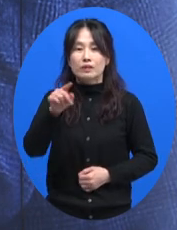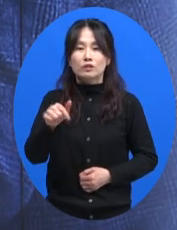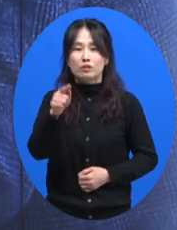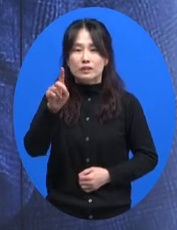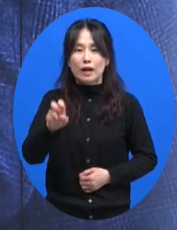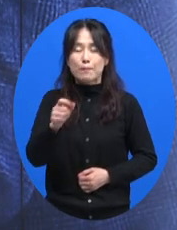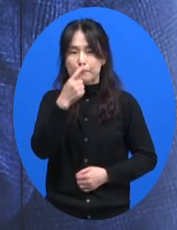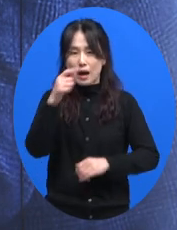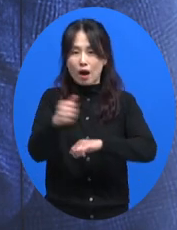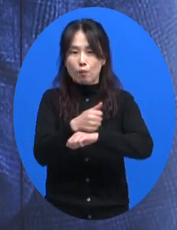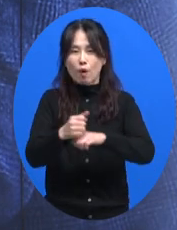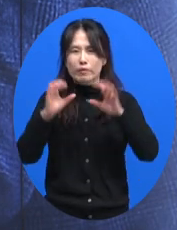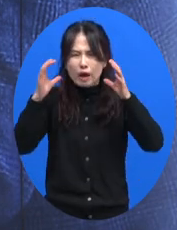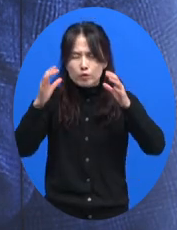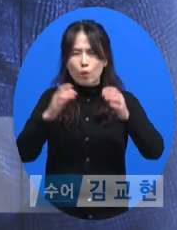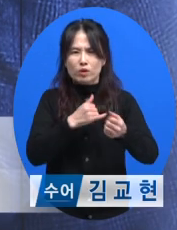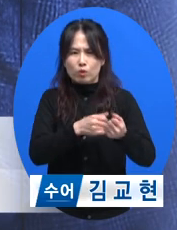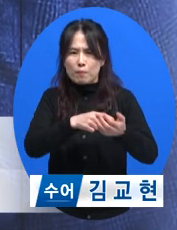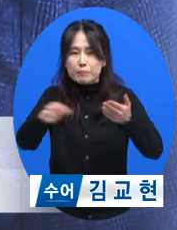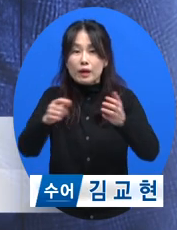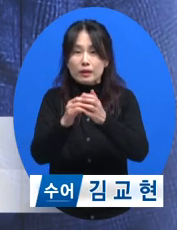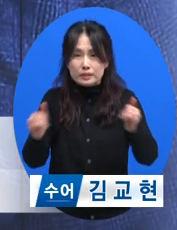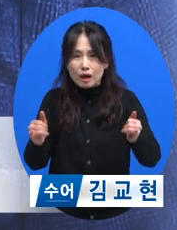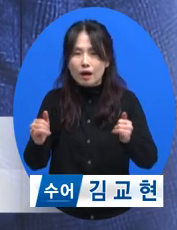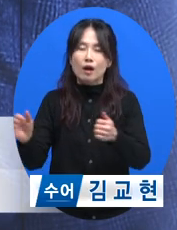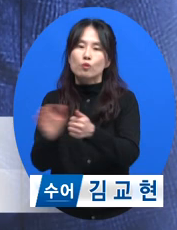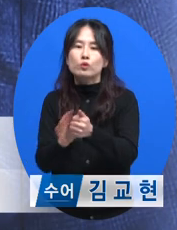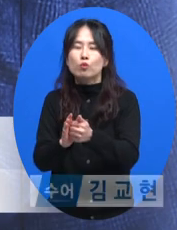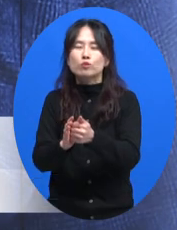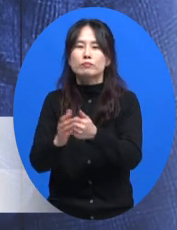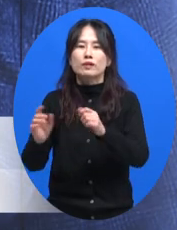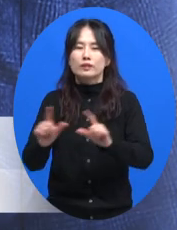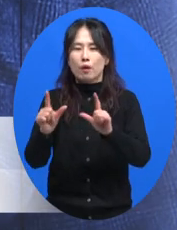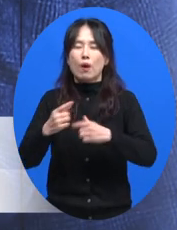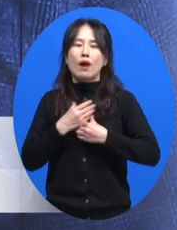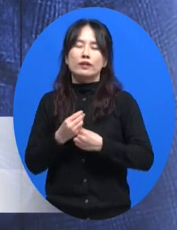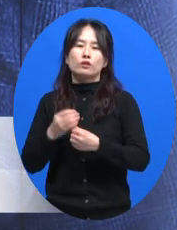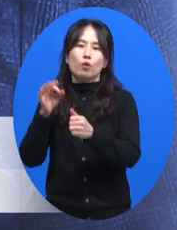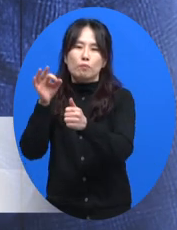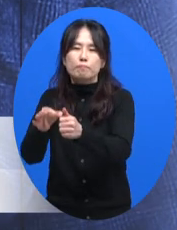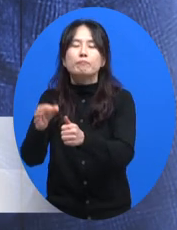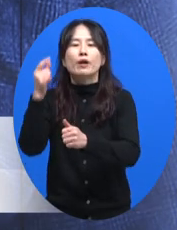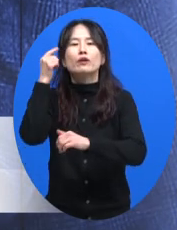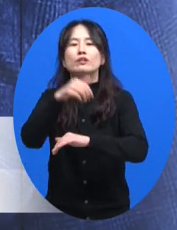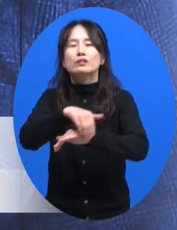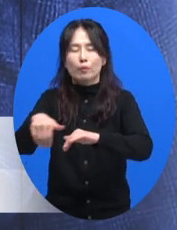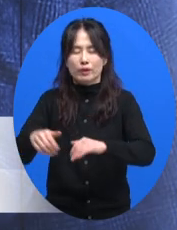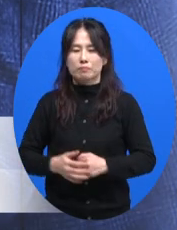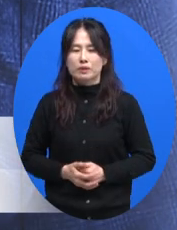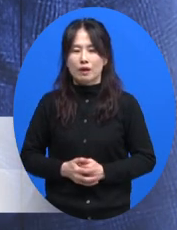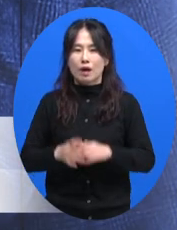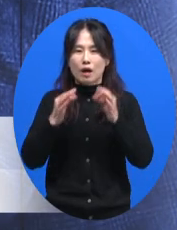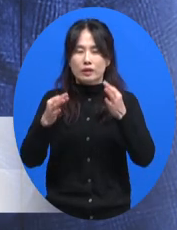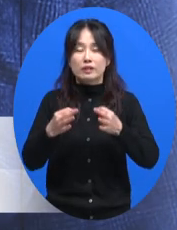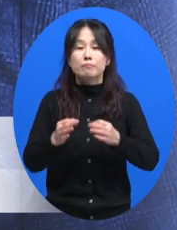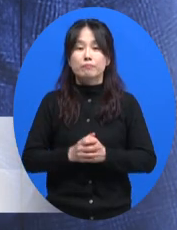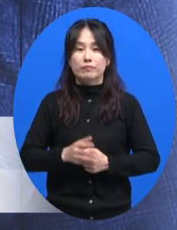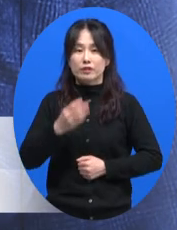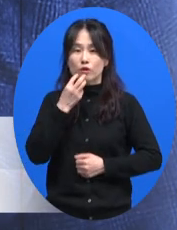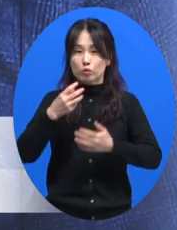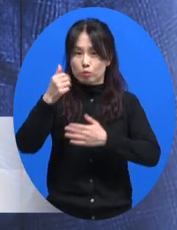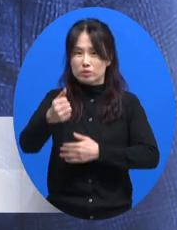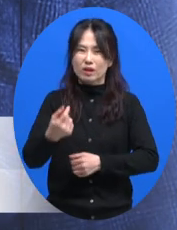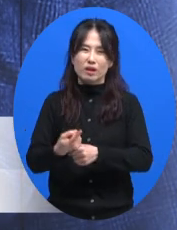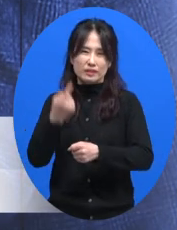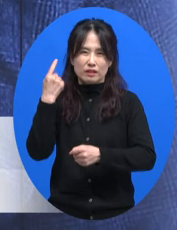선거막언 아동인권침해 사건 피해자들이 위로금과 생활지원금을 받게 됐습니다. 김동연 경기도지사가 지난해 공식 사과와 함께